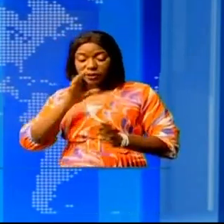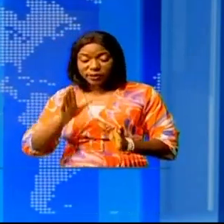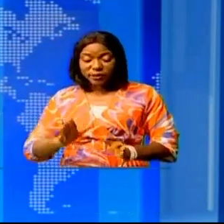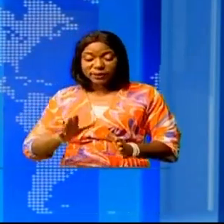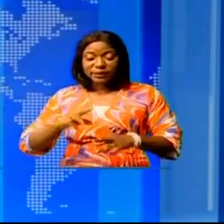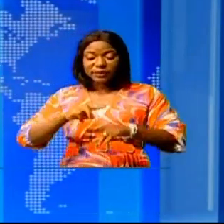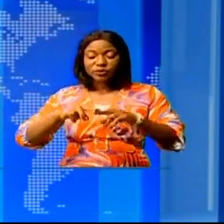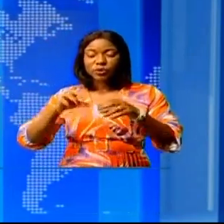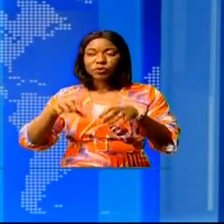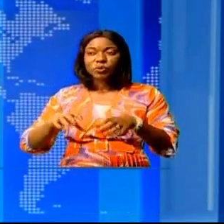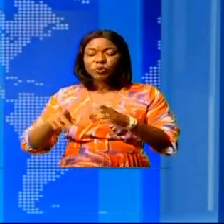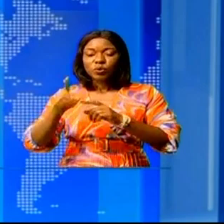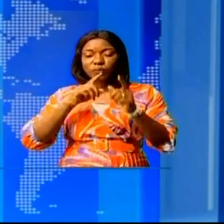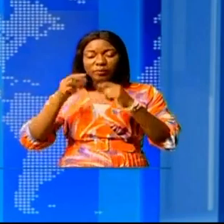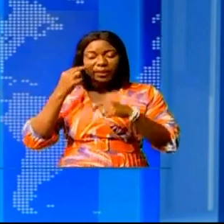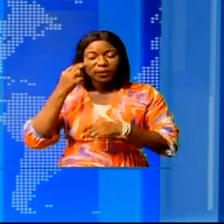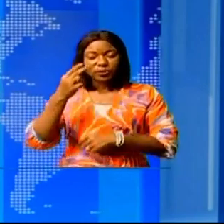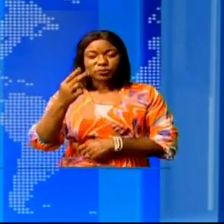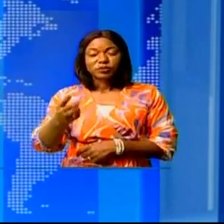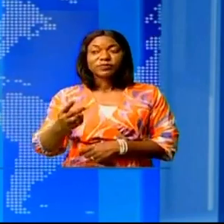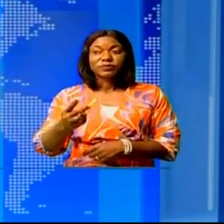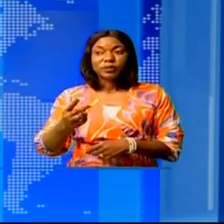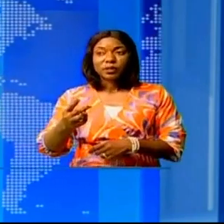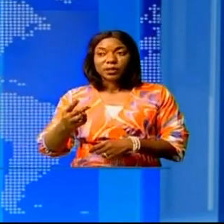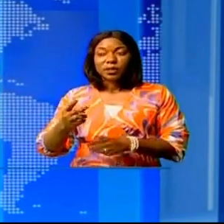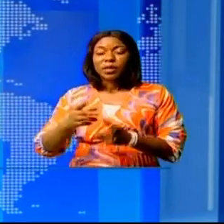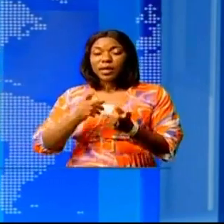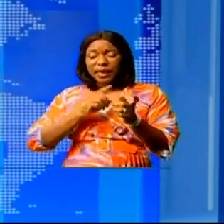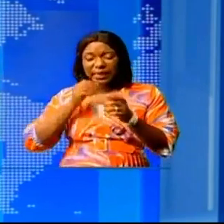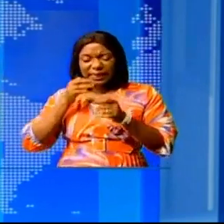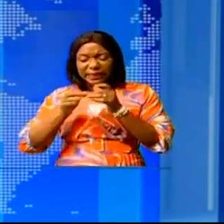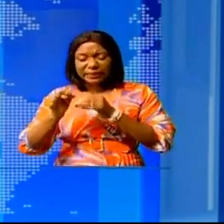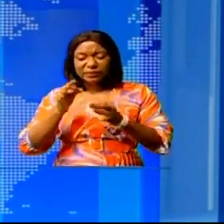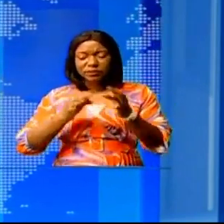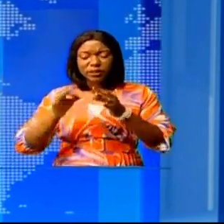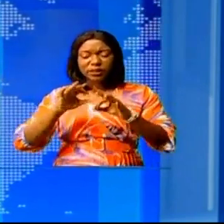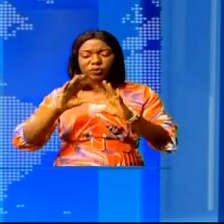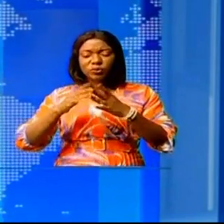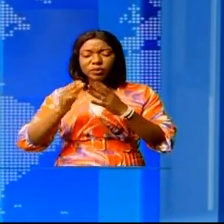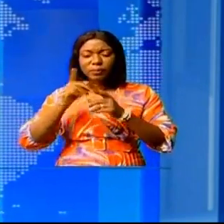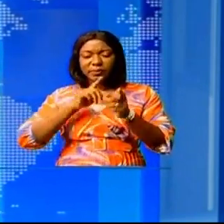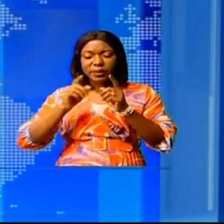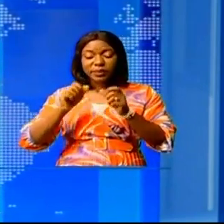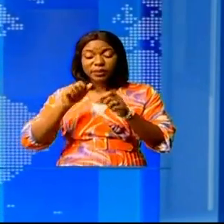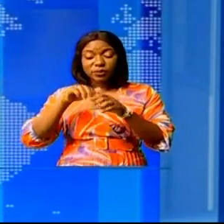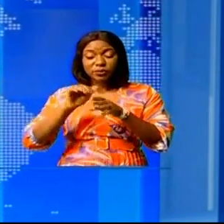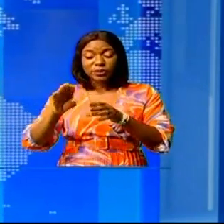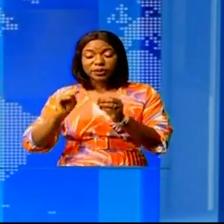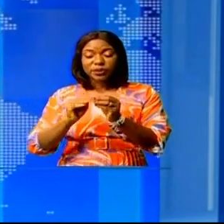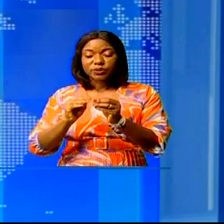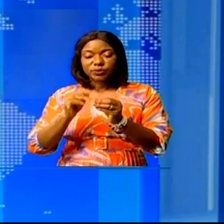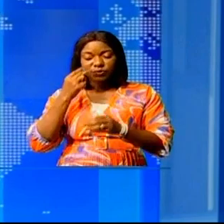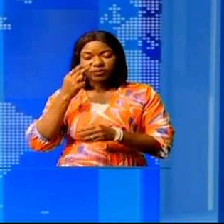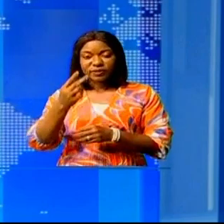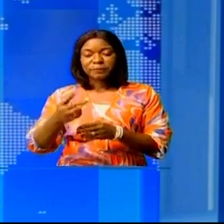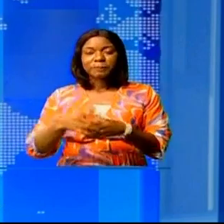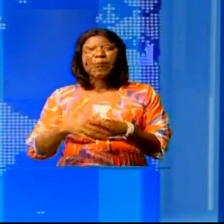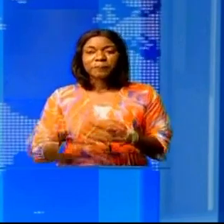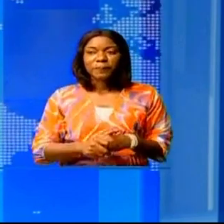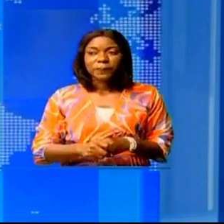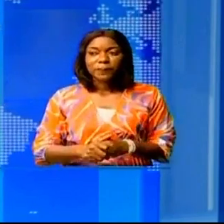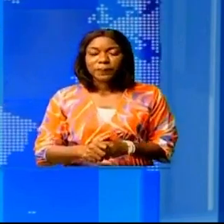RDC. Pati Tondwangu Marcel Mubenga, bienvenue, nous dit ce qui a été dit au cours de cette réunion.